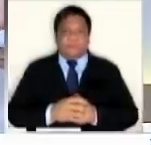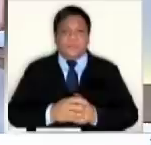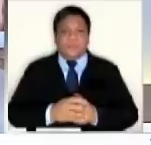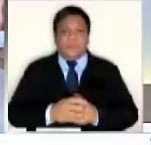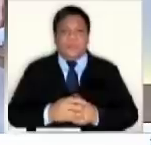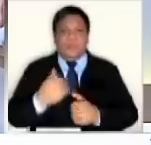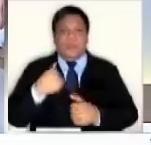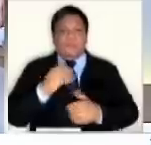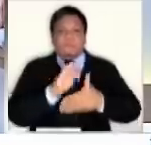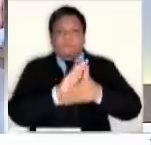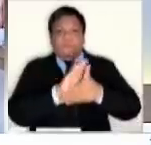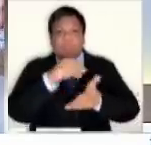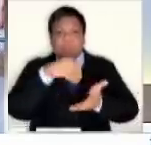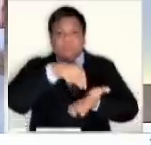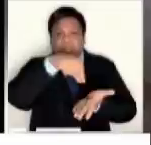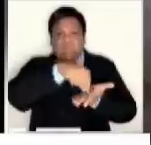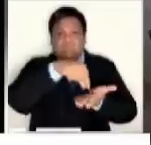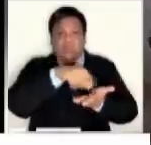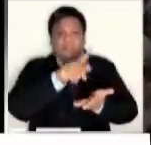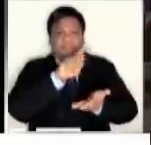Iraq dahil sa isang prank.